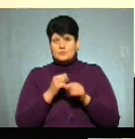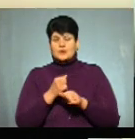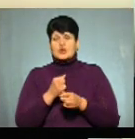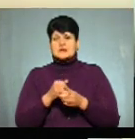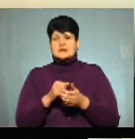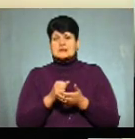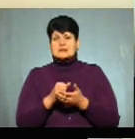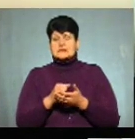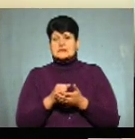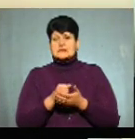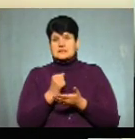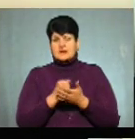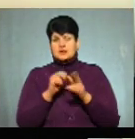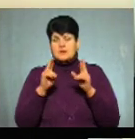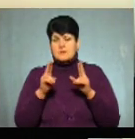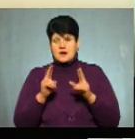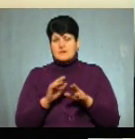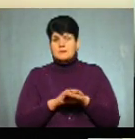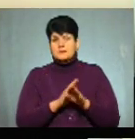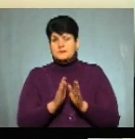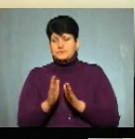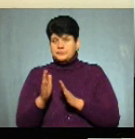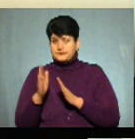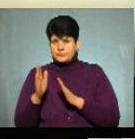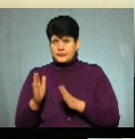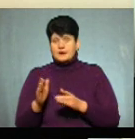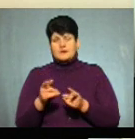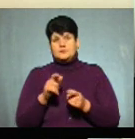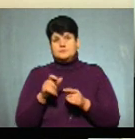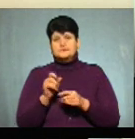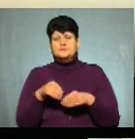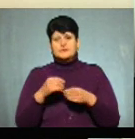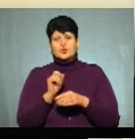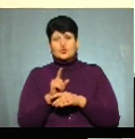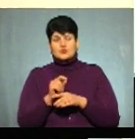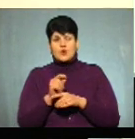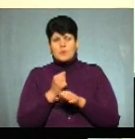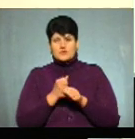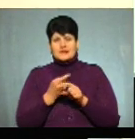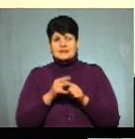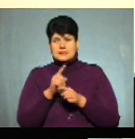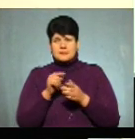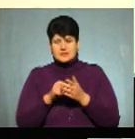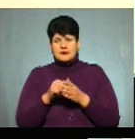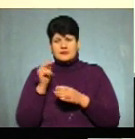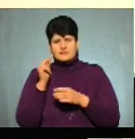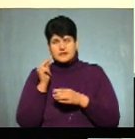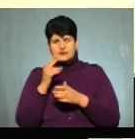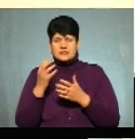благоустрою, перевізникам, надавачам послуг з вивезення побутових відходів дано доручення опрацювати це питання, вивчити, винайти